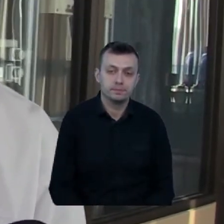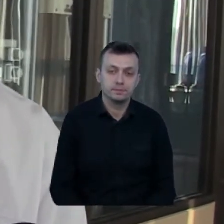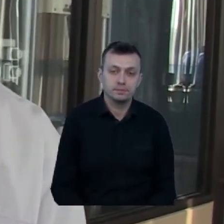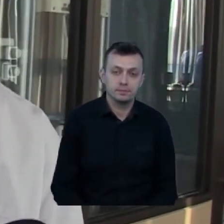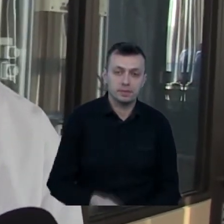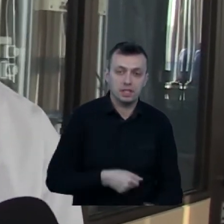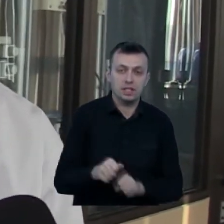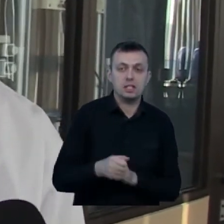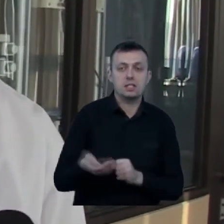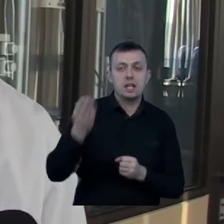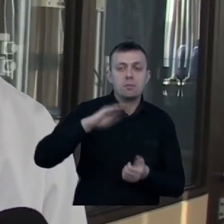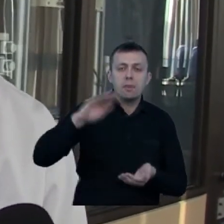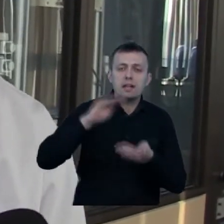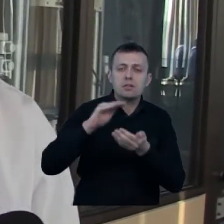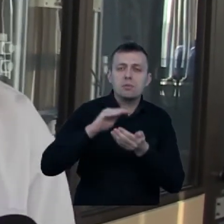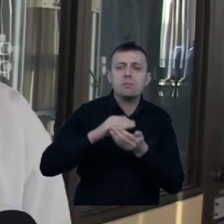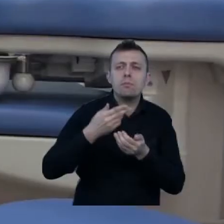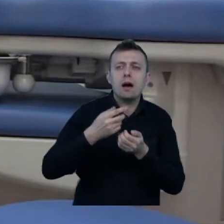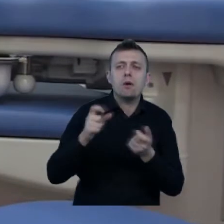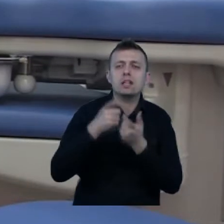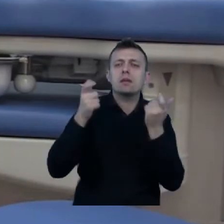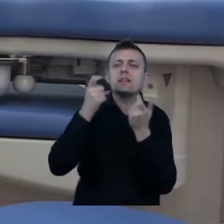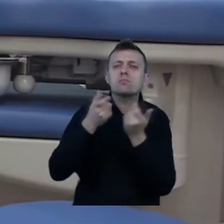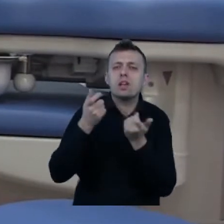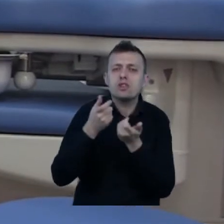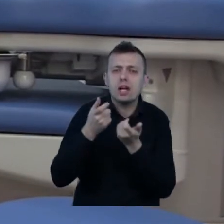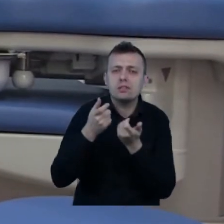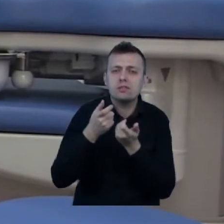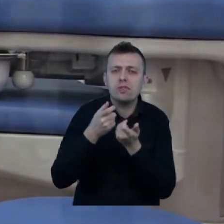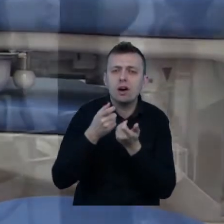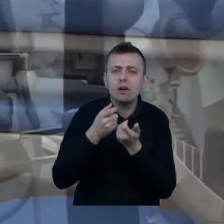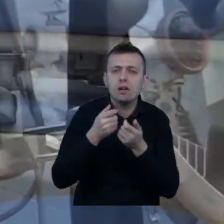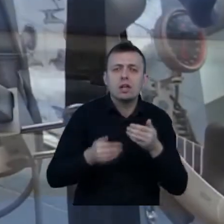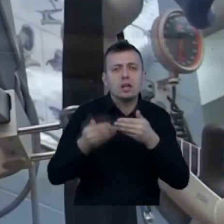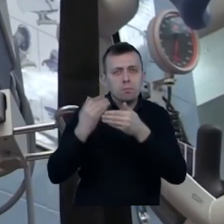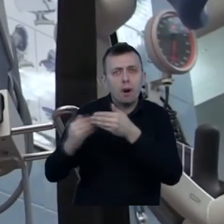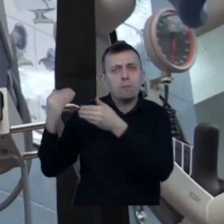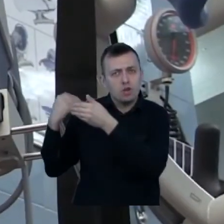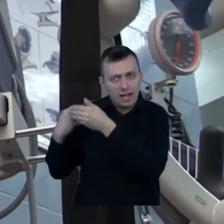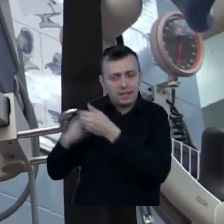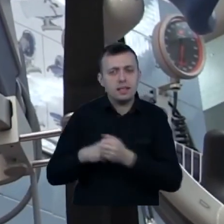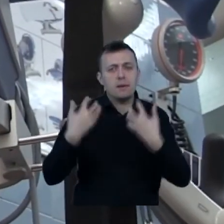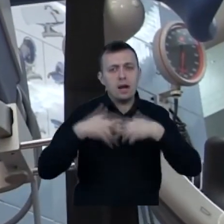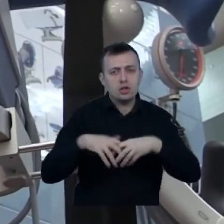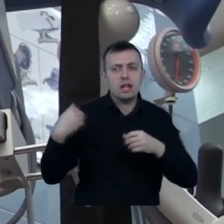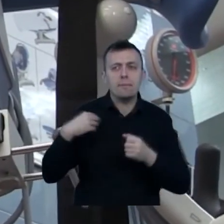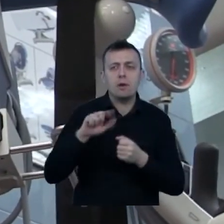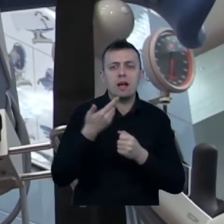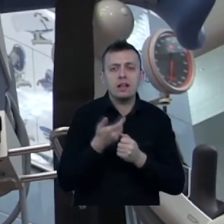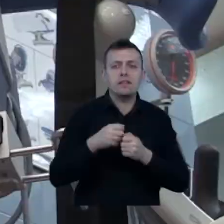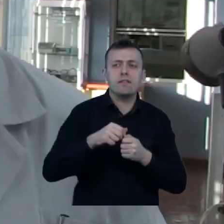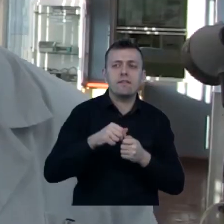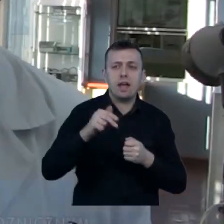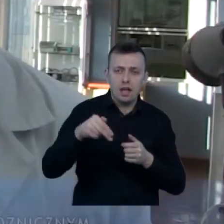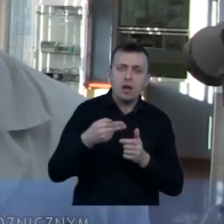porodu bezpiecznie urodzić dzieciaczka. Jest o wiele mniej urazowy. Kreszy są metalowe, wiecie panie, jak kreszy wyglądały,